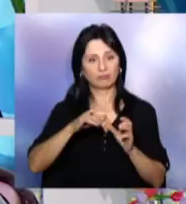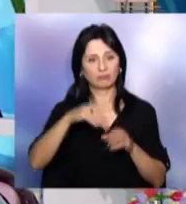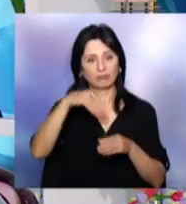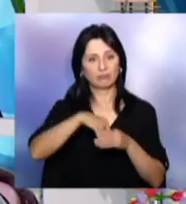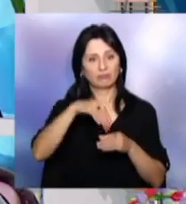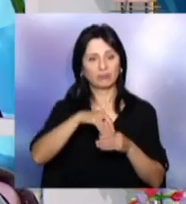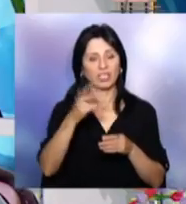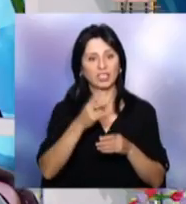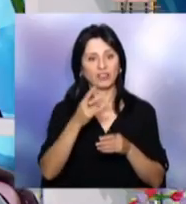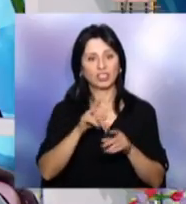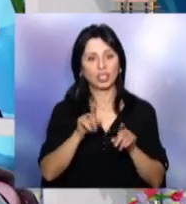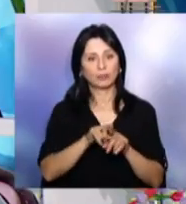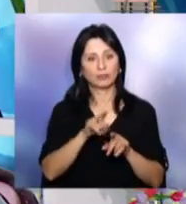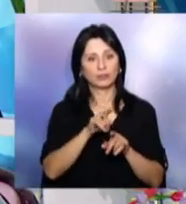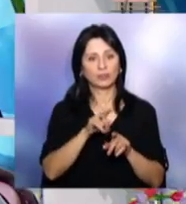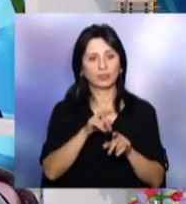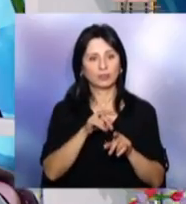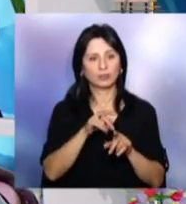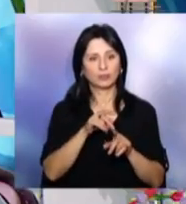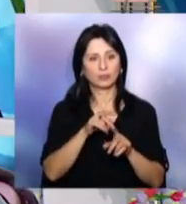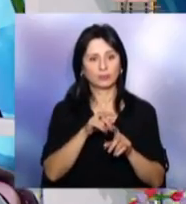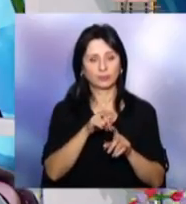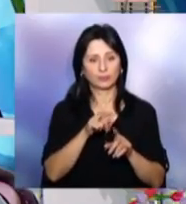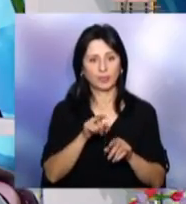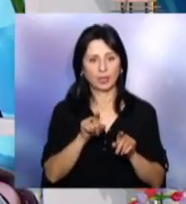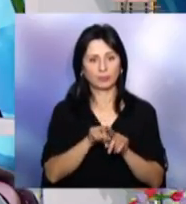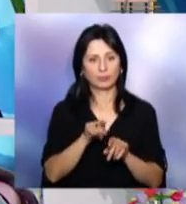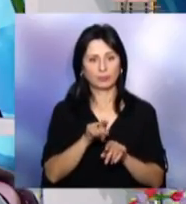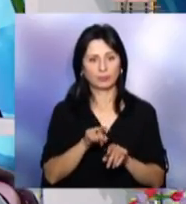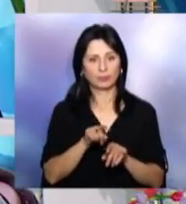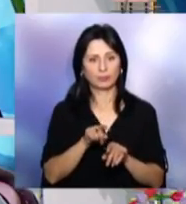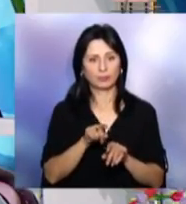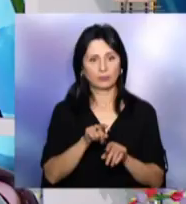ამისთვის დაგვჭირდება ესეთი ნიმუშივით წამოვიღე, ესეთი